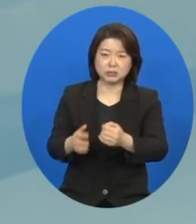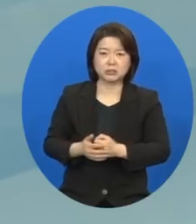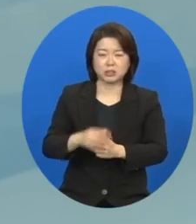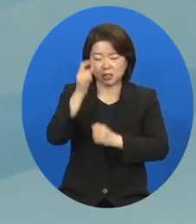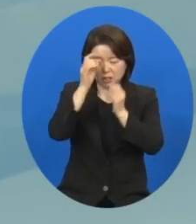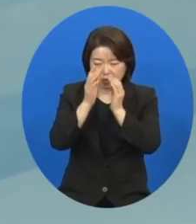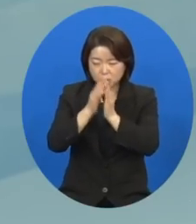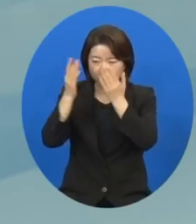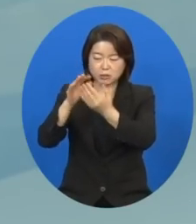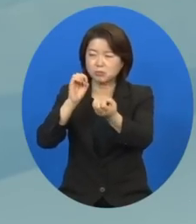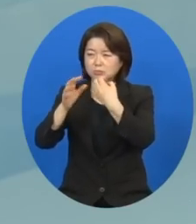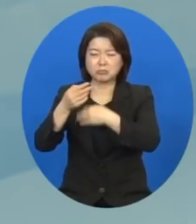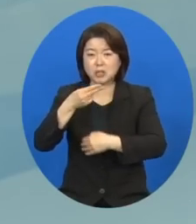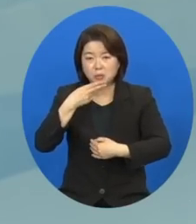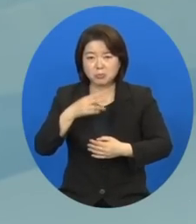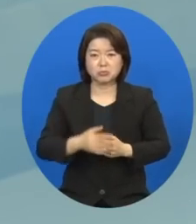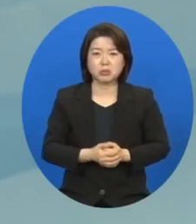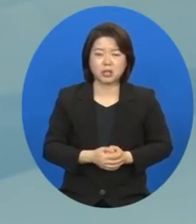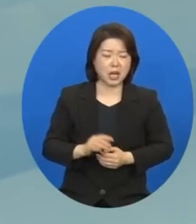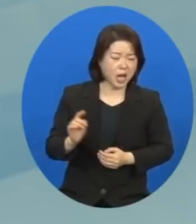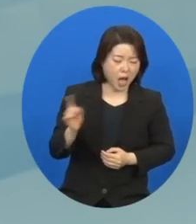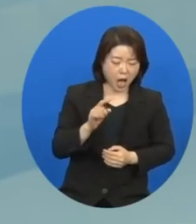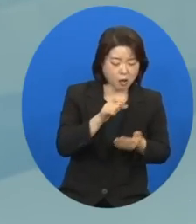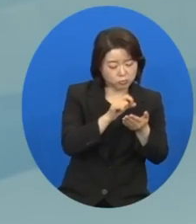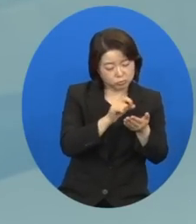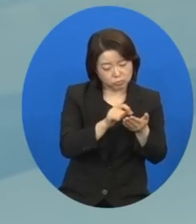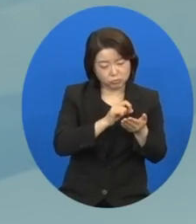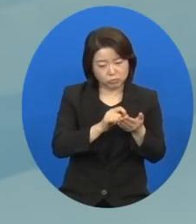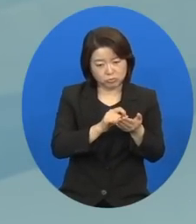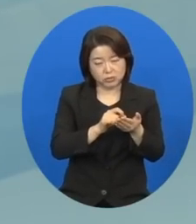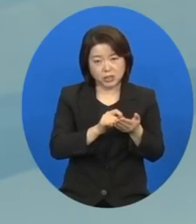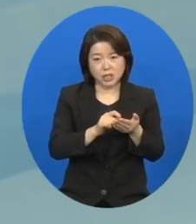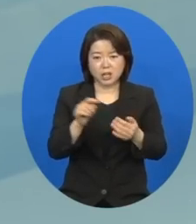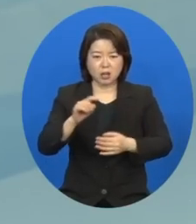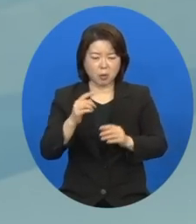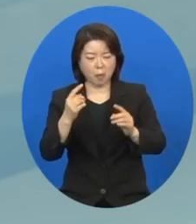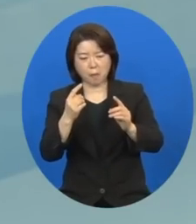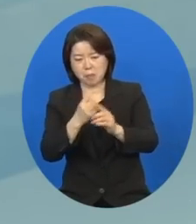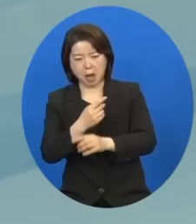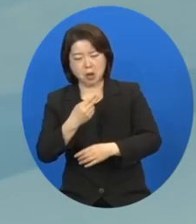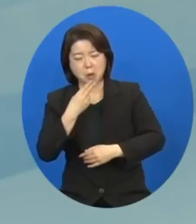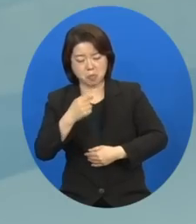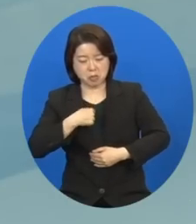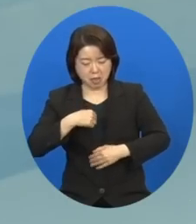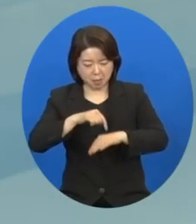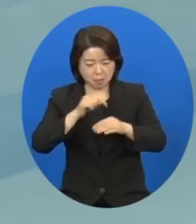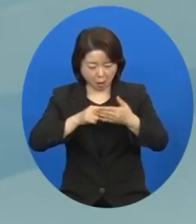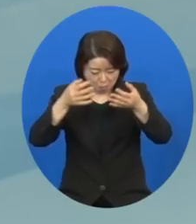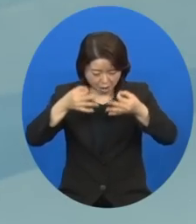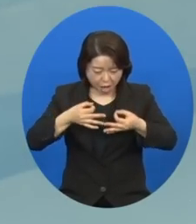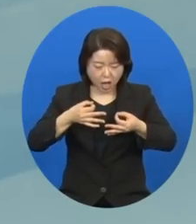기도해도 응답되지 않는 것 같고 아무리 일기를 써도 변화되지 않는 것 같은 마음 들 때 여러분 그것이